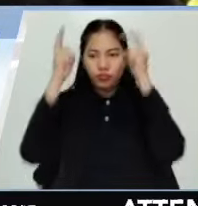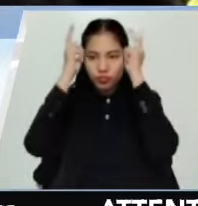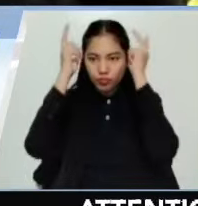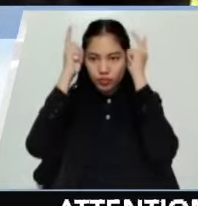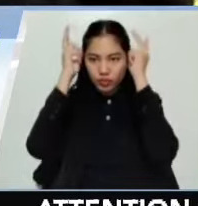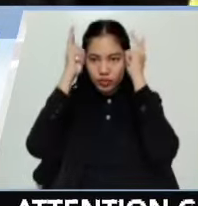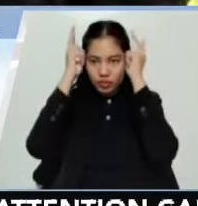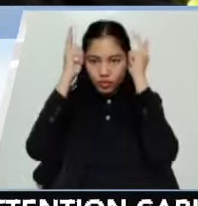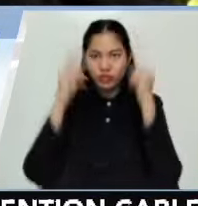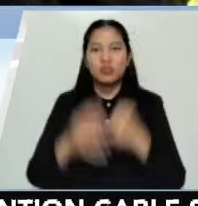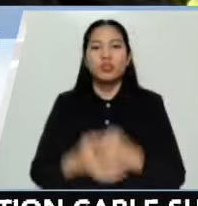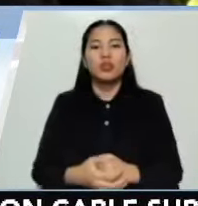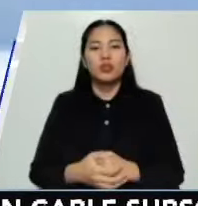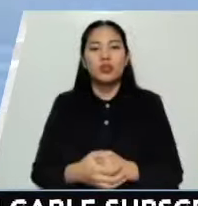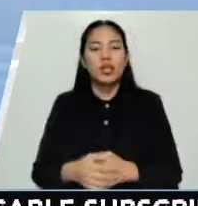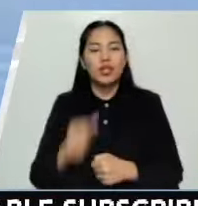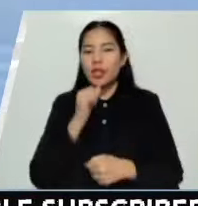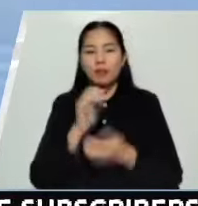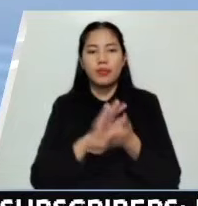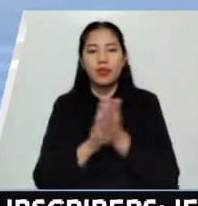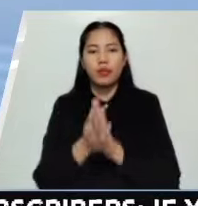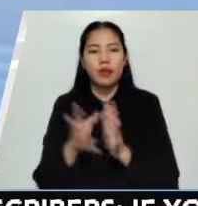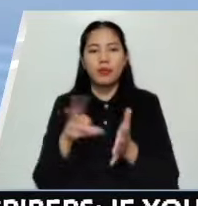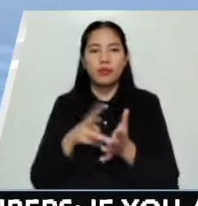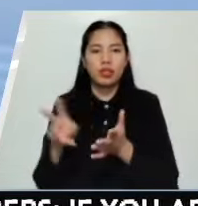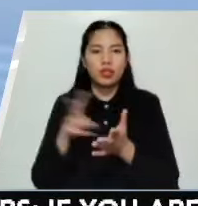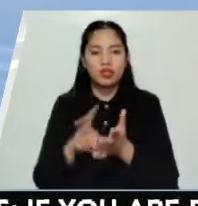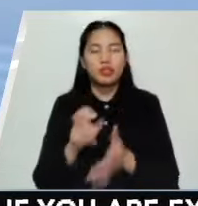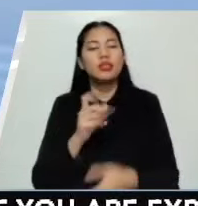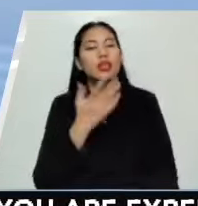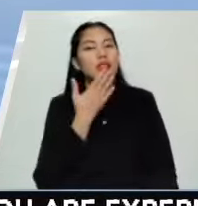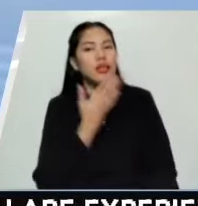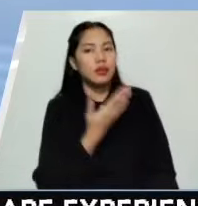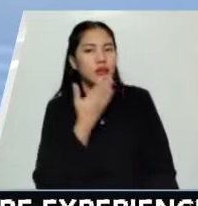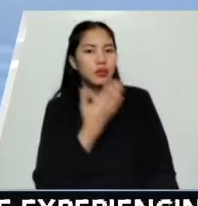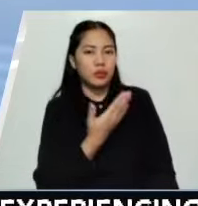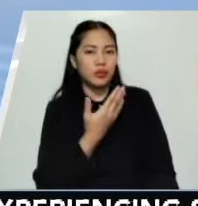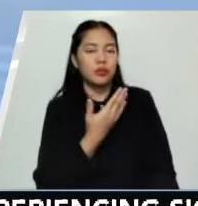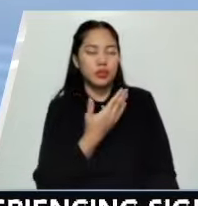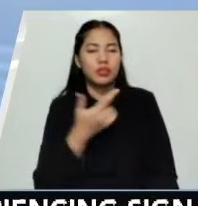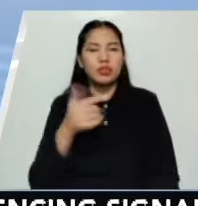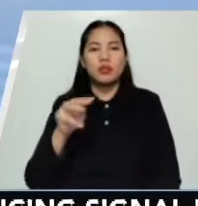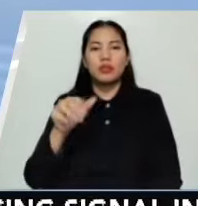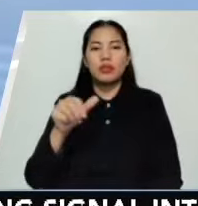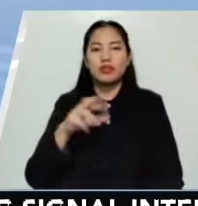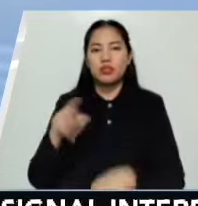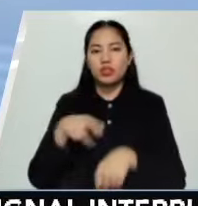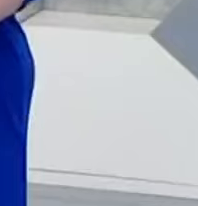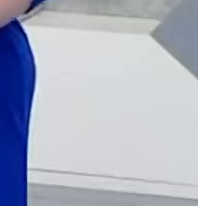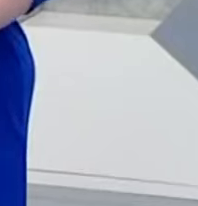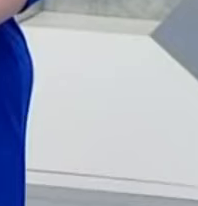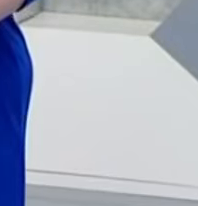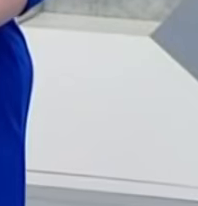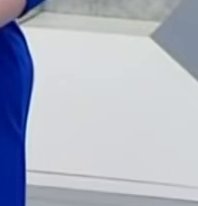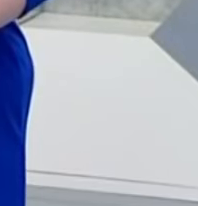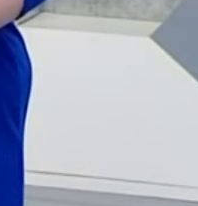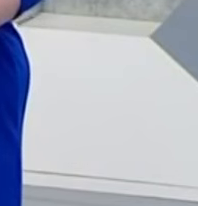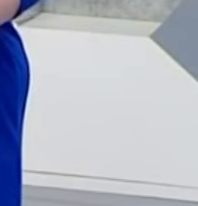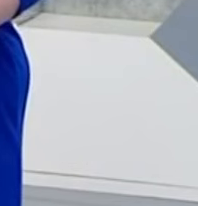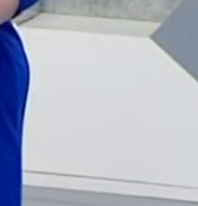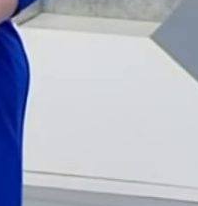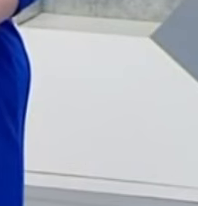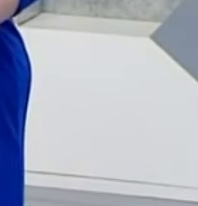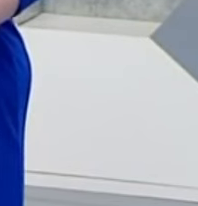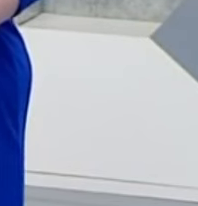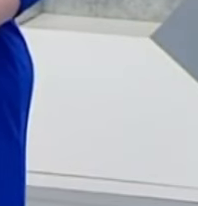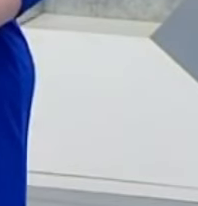masayang pa con Maraming salamat Russell simor ng G Regional TV 1 North Central Luzon kapuso